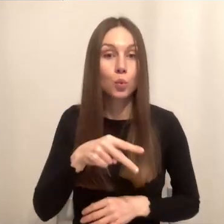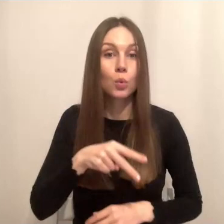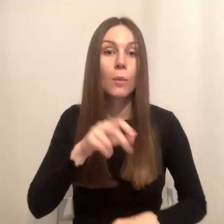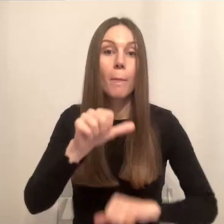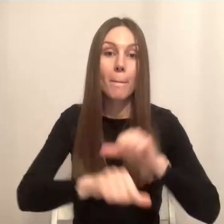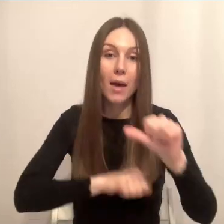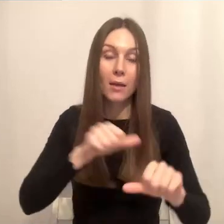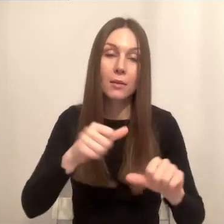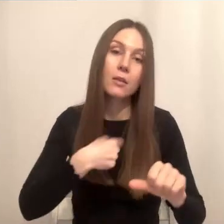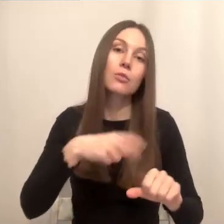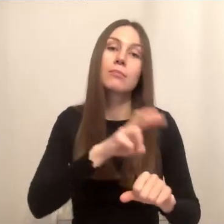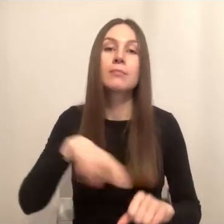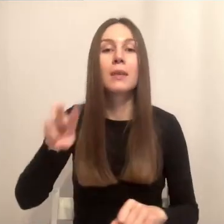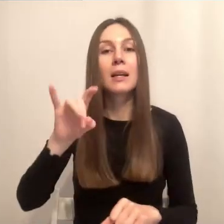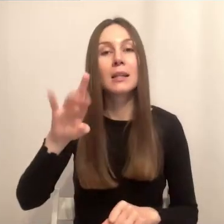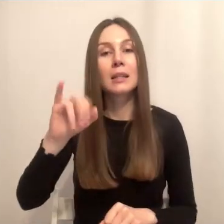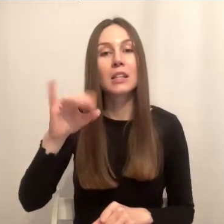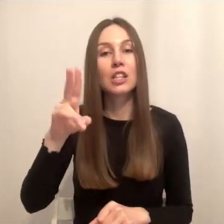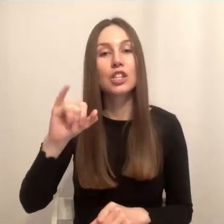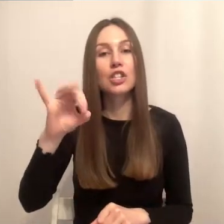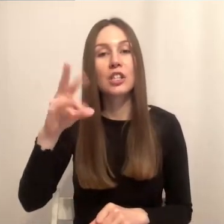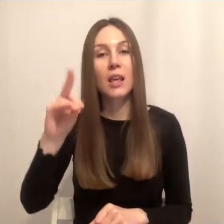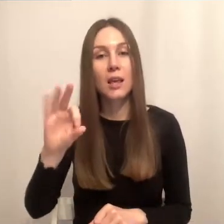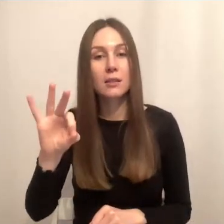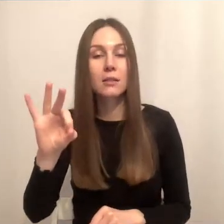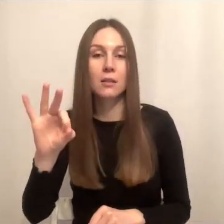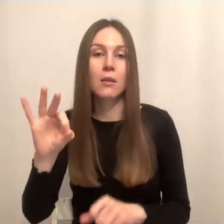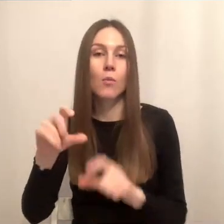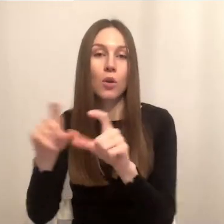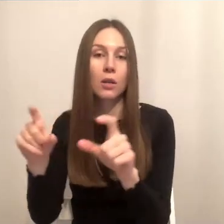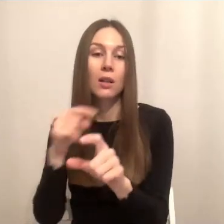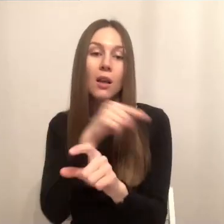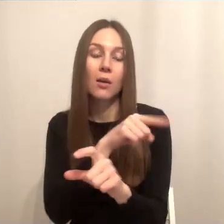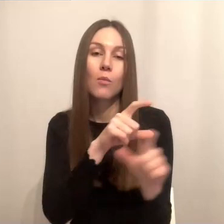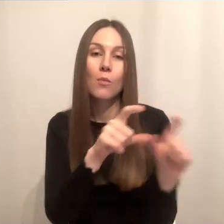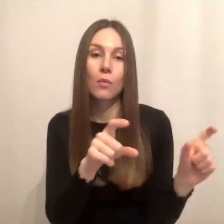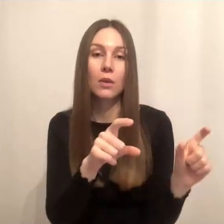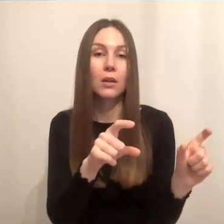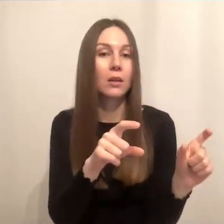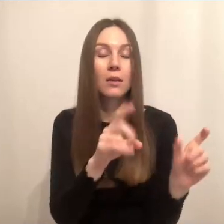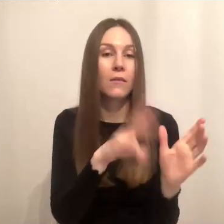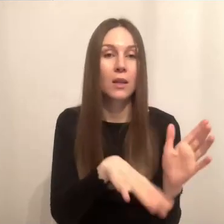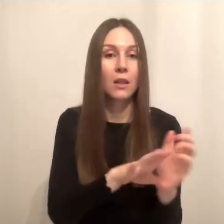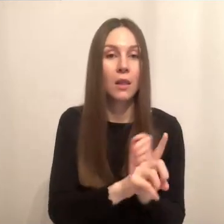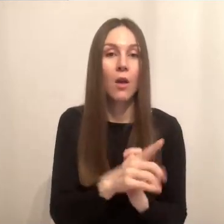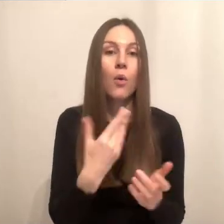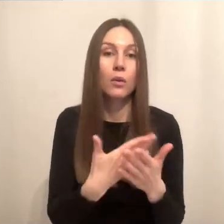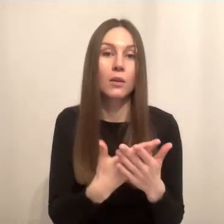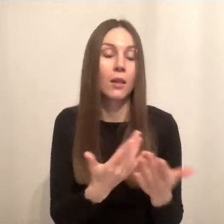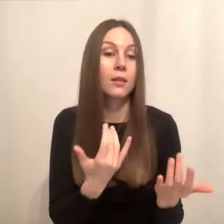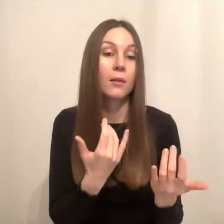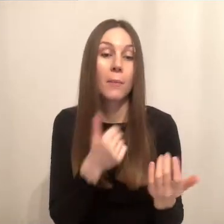į Grigiškių mokyklą ir nelikau Motiejaus Šimelionio mokykloje, nes priešingų atveju tikriausiai net negalėčiau dabar dalyvauti debatuose.